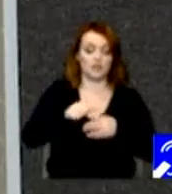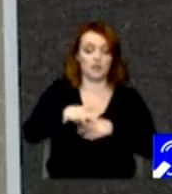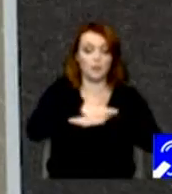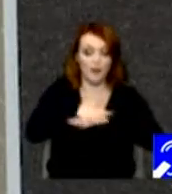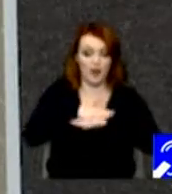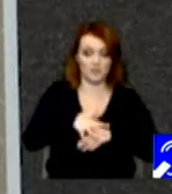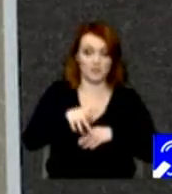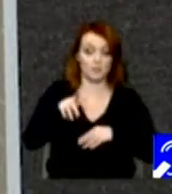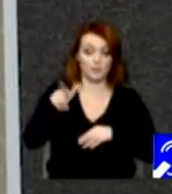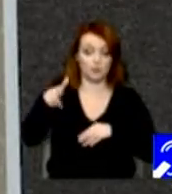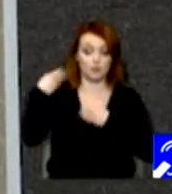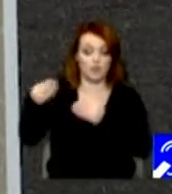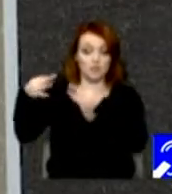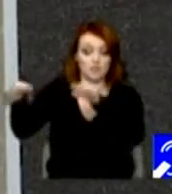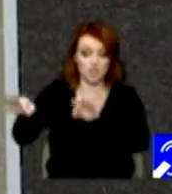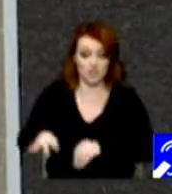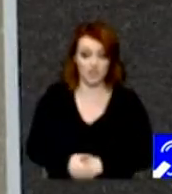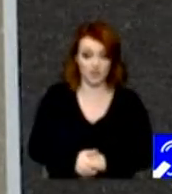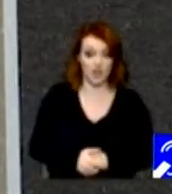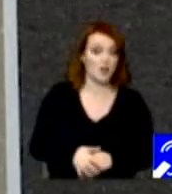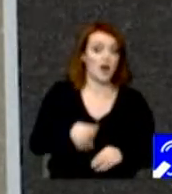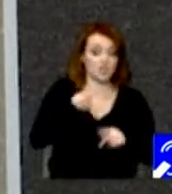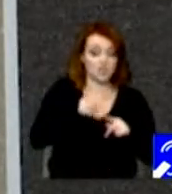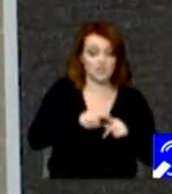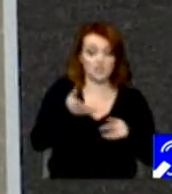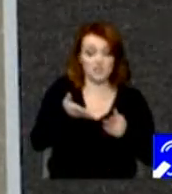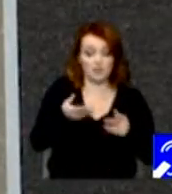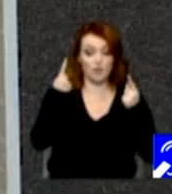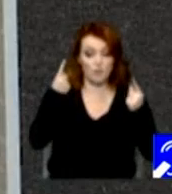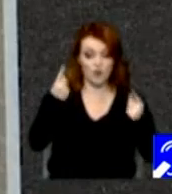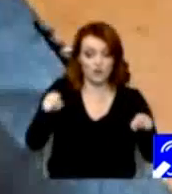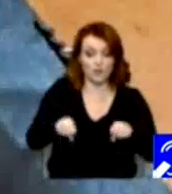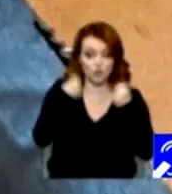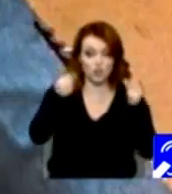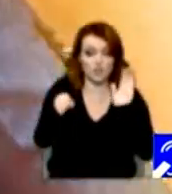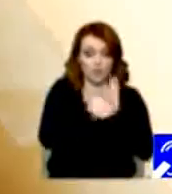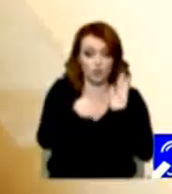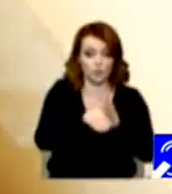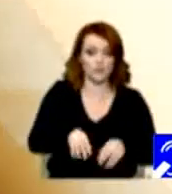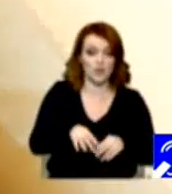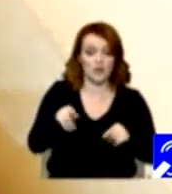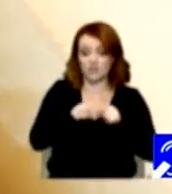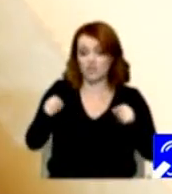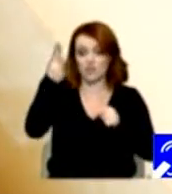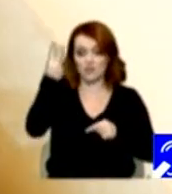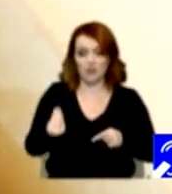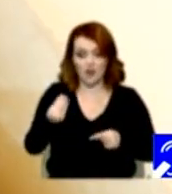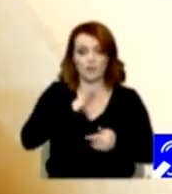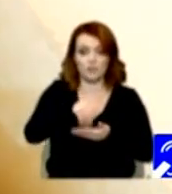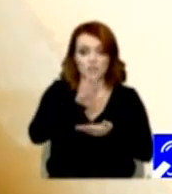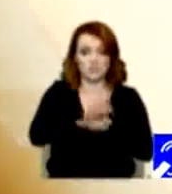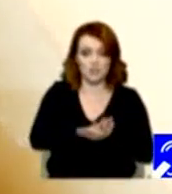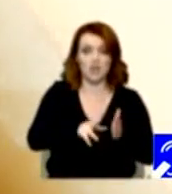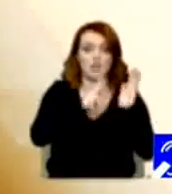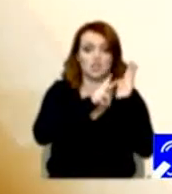că favoritismul și corupția am fac parte din cultura organizationala agenției astfel doar între o singură zi au fost înregistrate